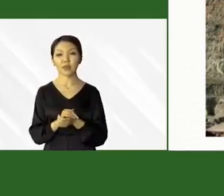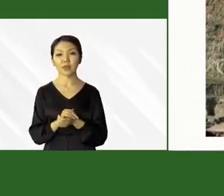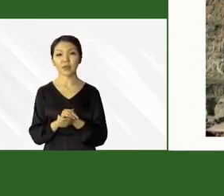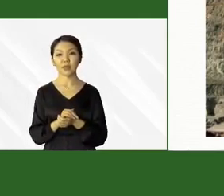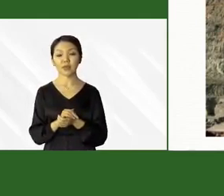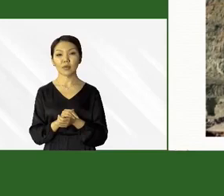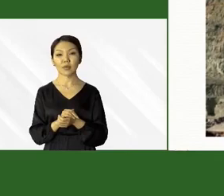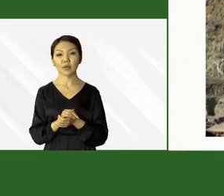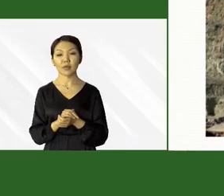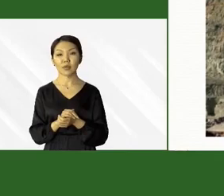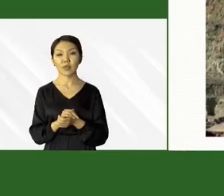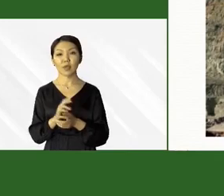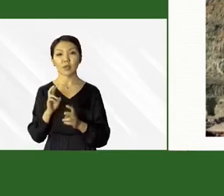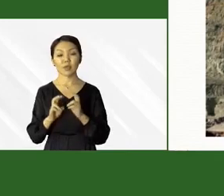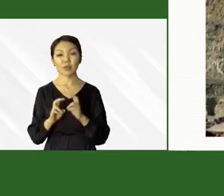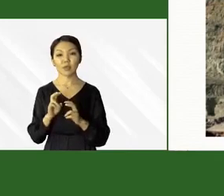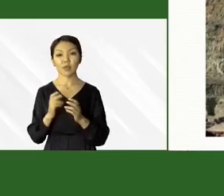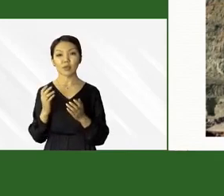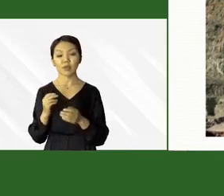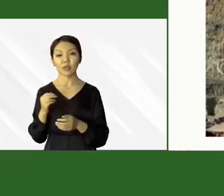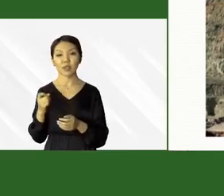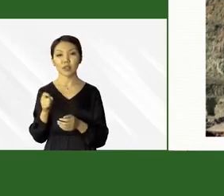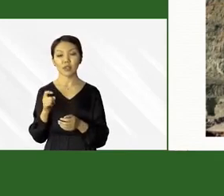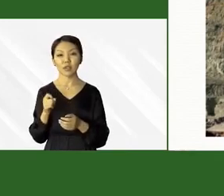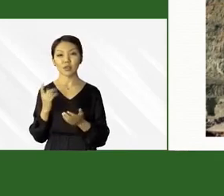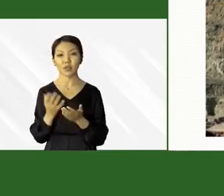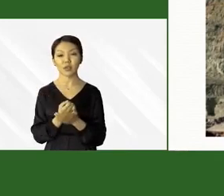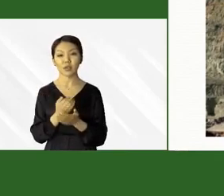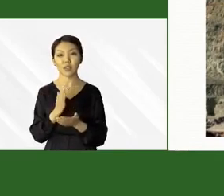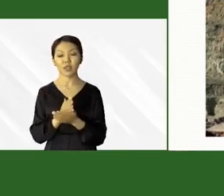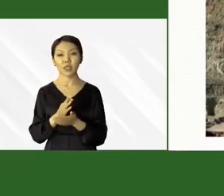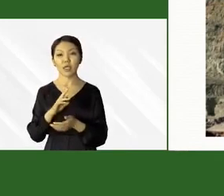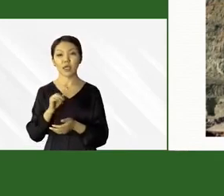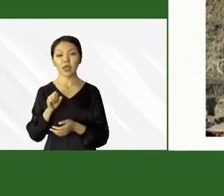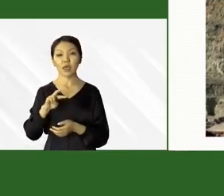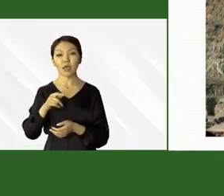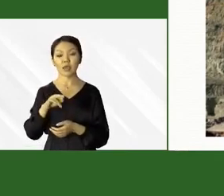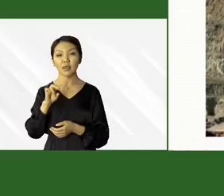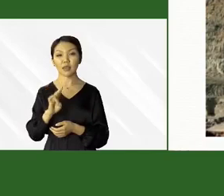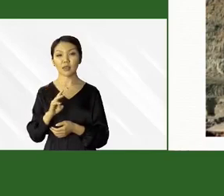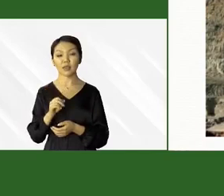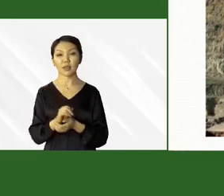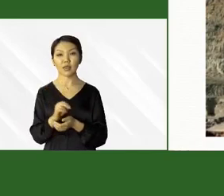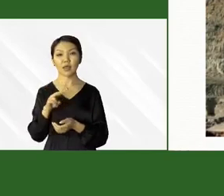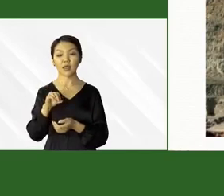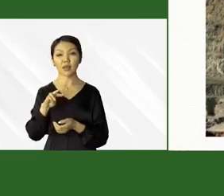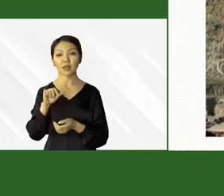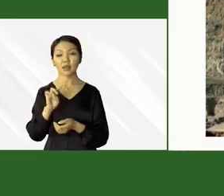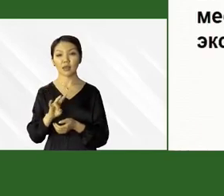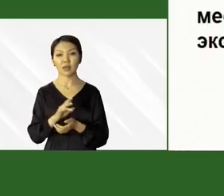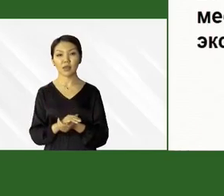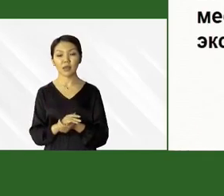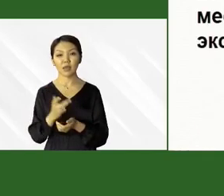является компания «Альянс Алтын», которая демонстрирует успешное рациональное использование этого